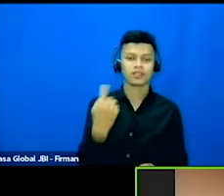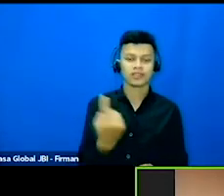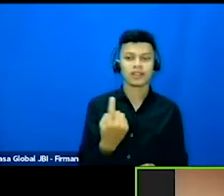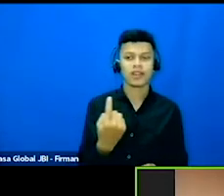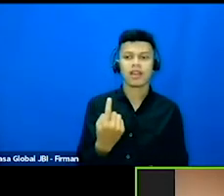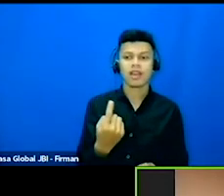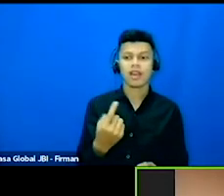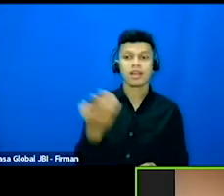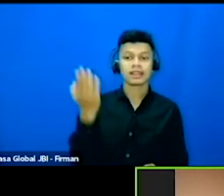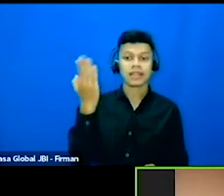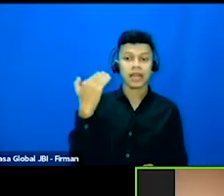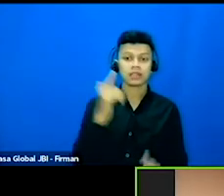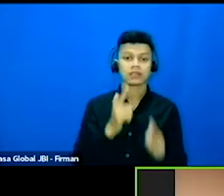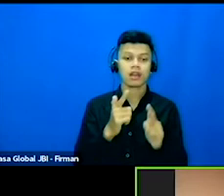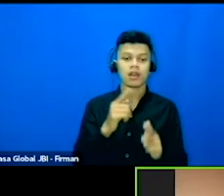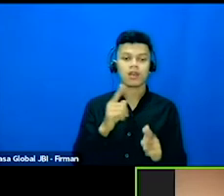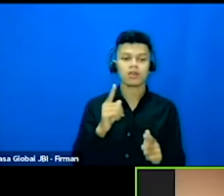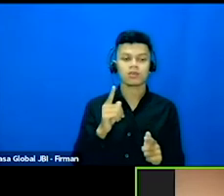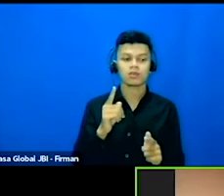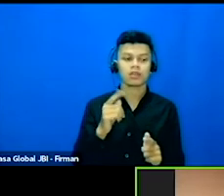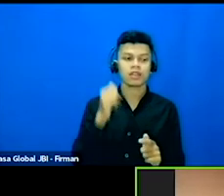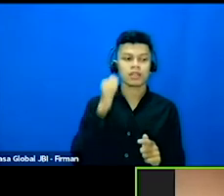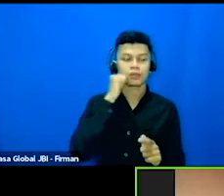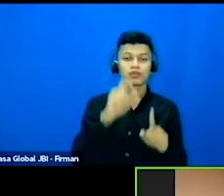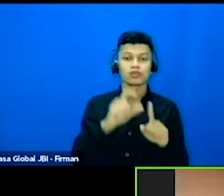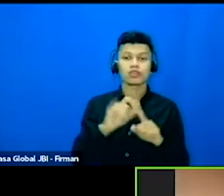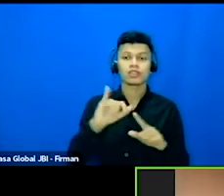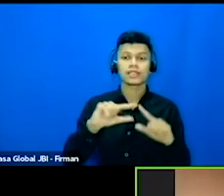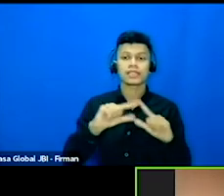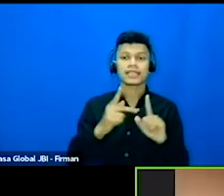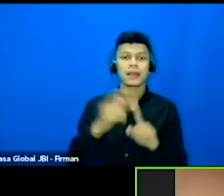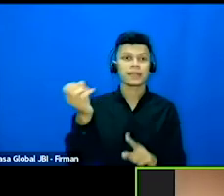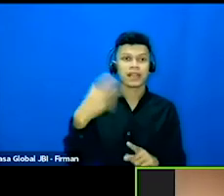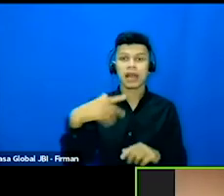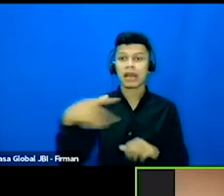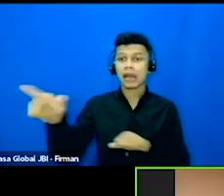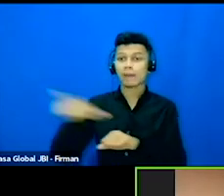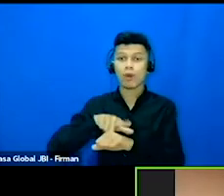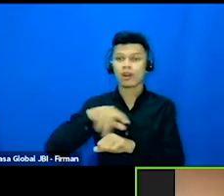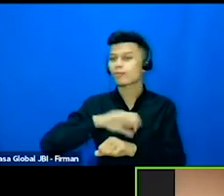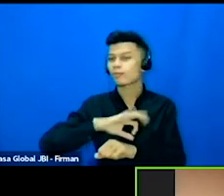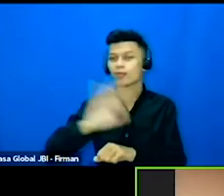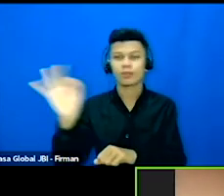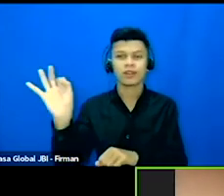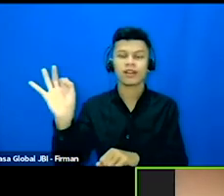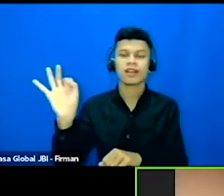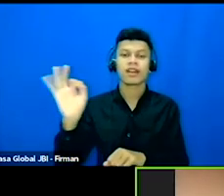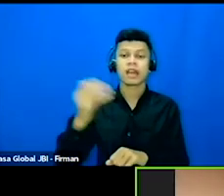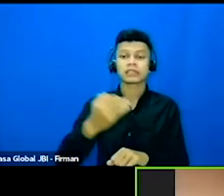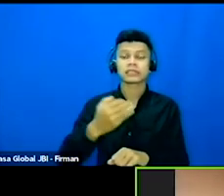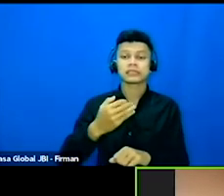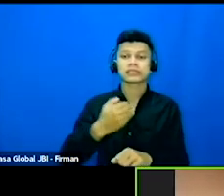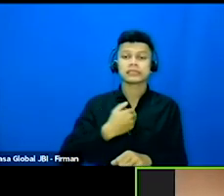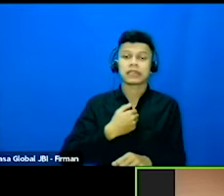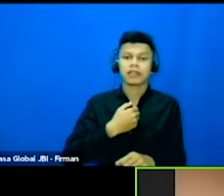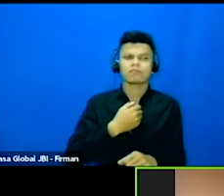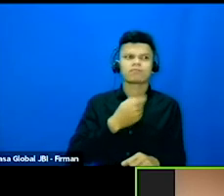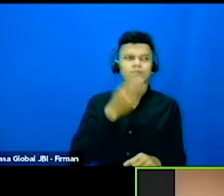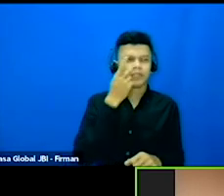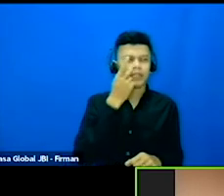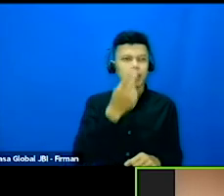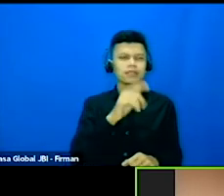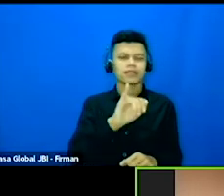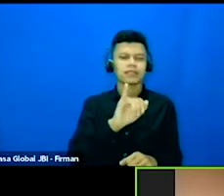tadi Kalau penuturannya Bu Diah belum pernah ada pengaduan Setahu saya juga di LKS belum pernah ada